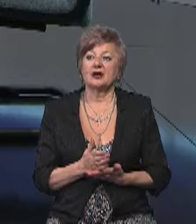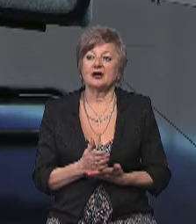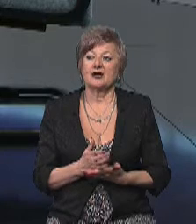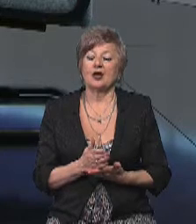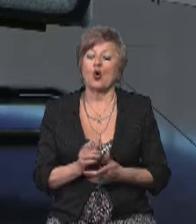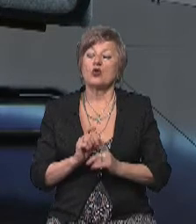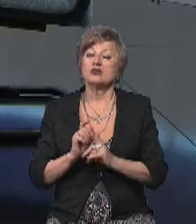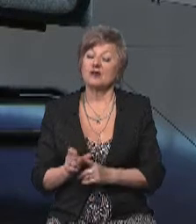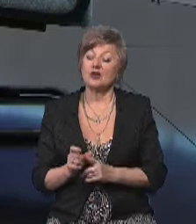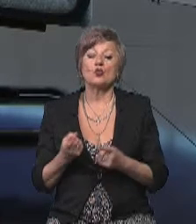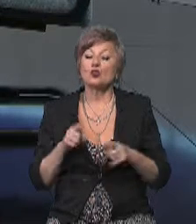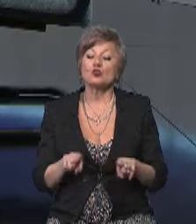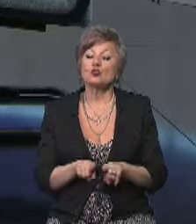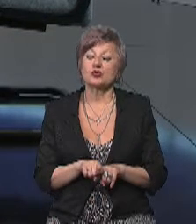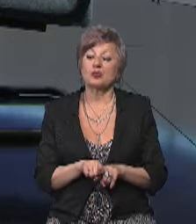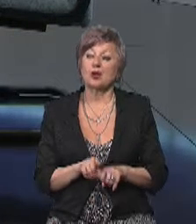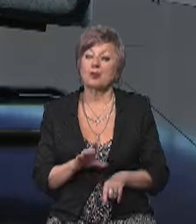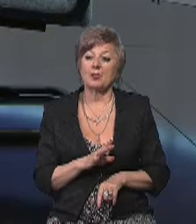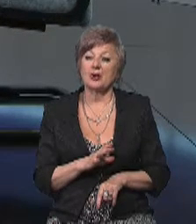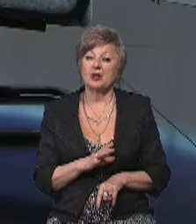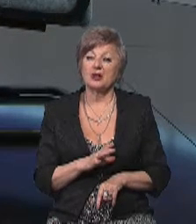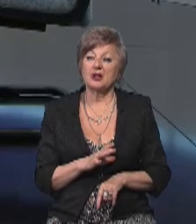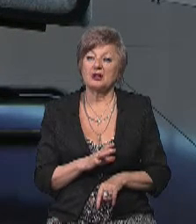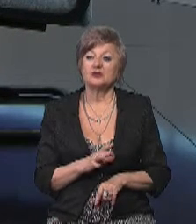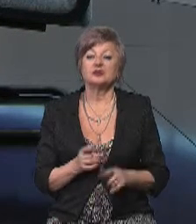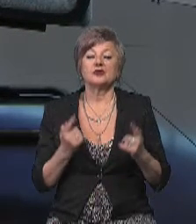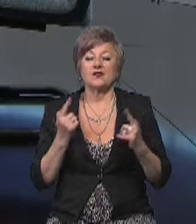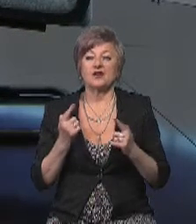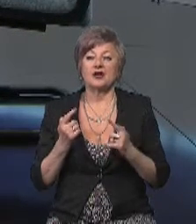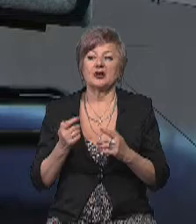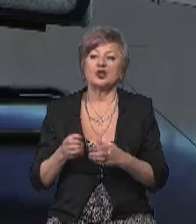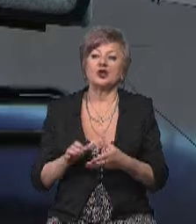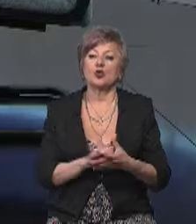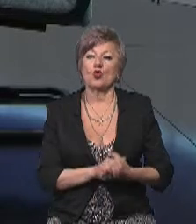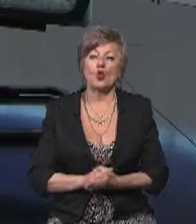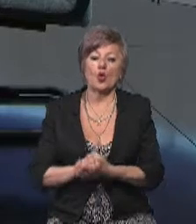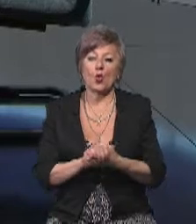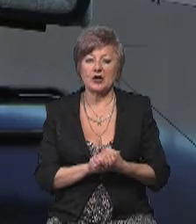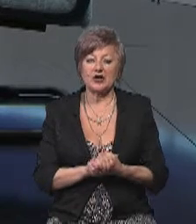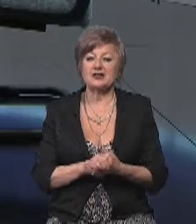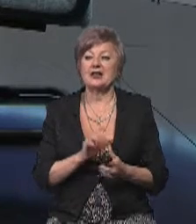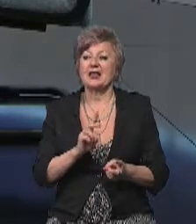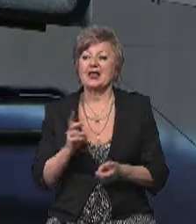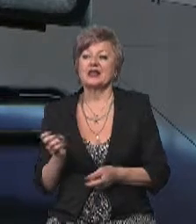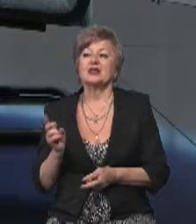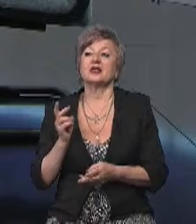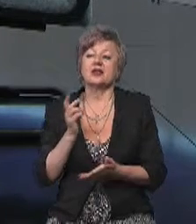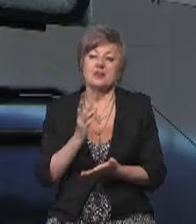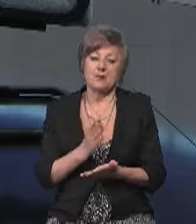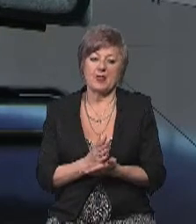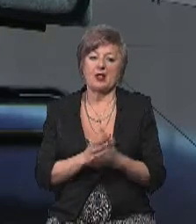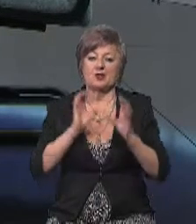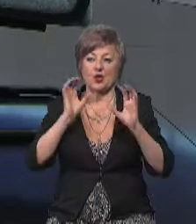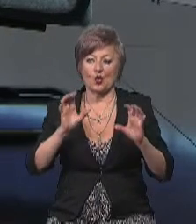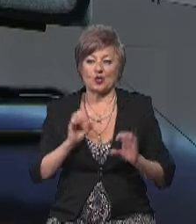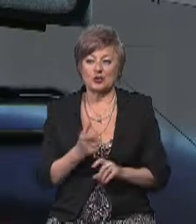своя відповідь, чому так відбувалось, чому від великої коаліції з п'яти фракцій, які мали